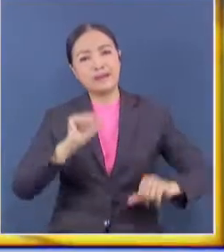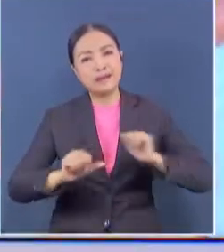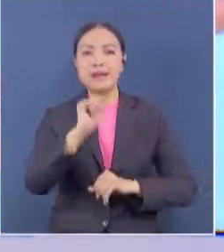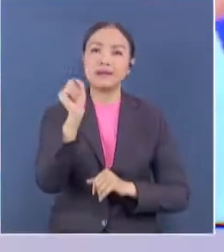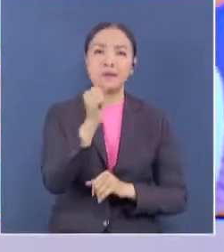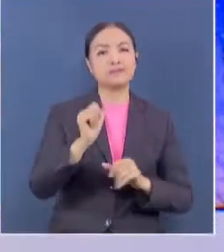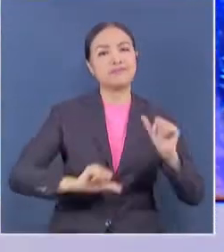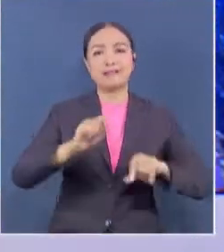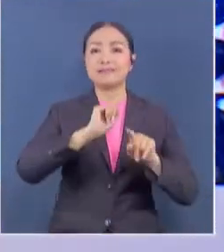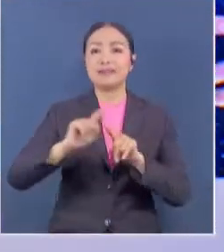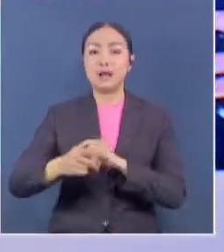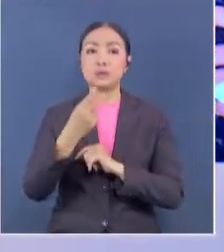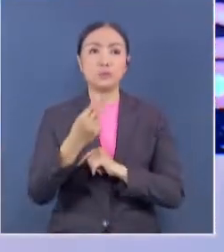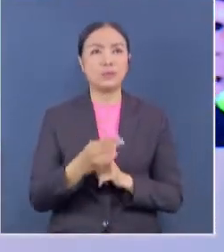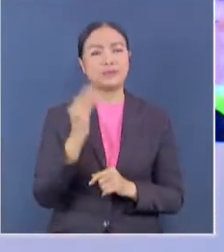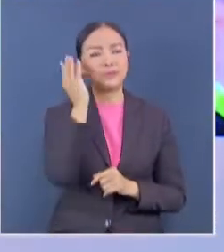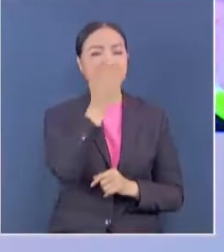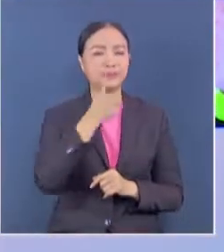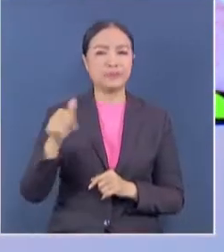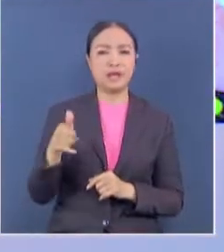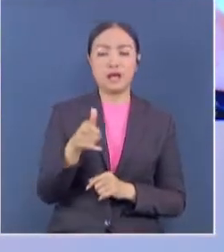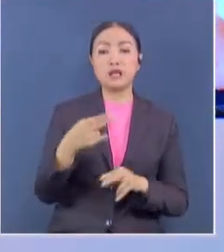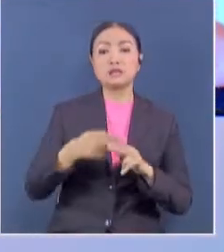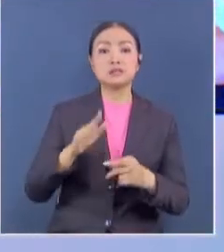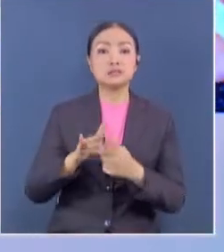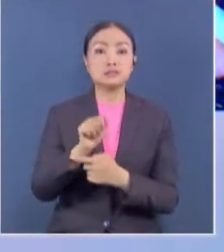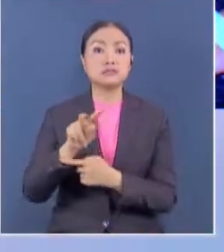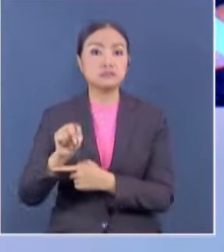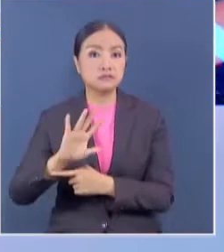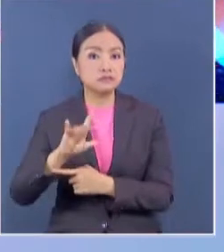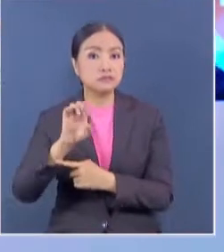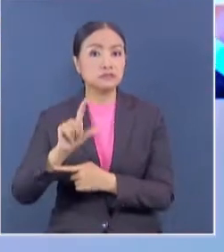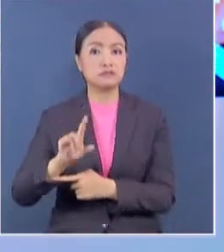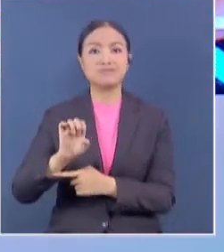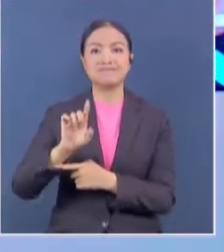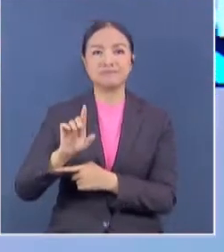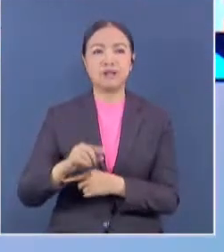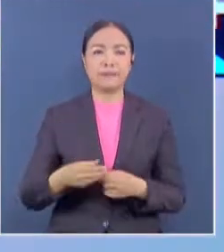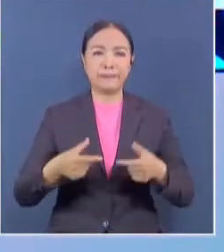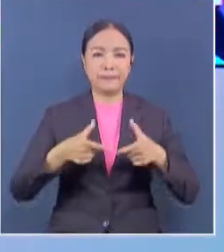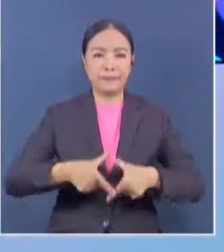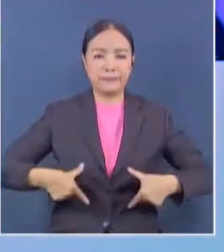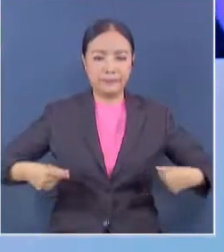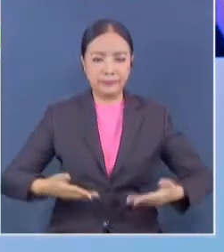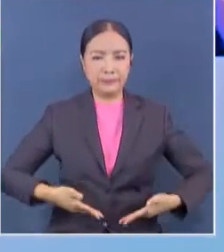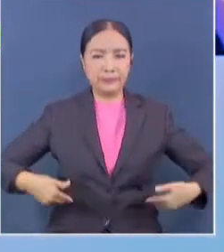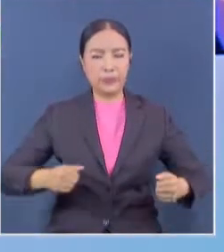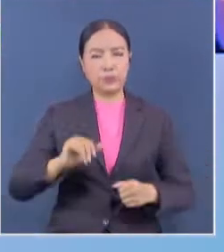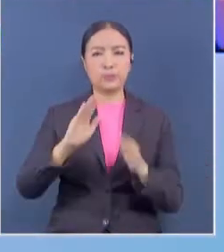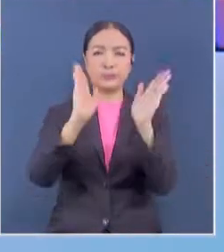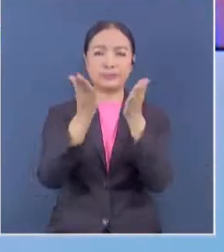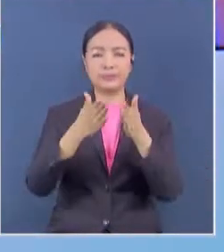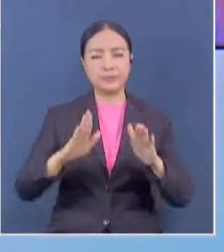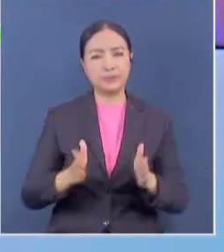มาเริ่มต้นกันที่ข่าวแรกกับนางงามสาวสุดแซ่บอย่างแอนชิลีนะคะเมื่อเธอได้โพสต์ภาพบิกินี่อวดหุ่นเรียวไ